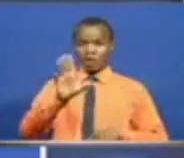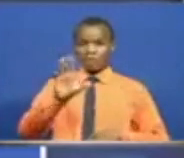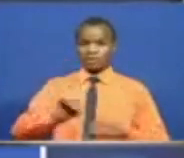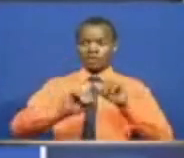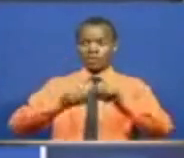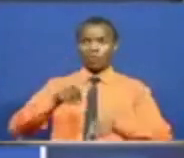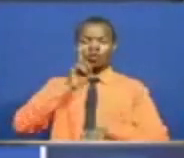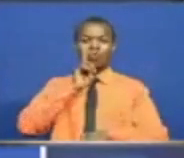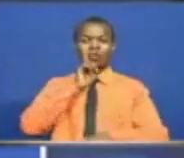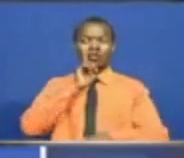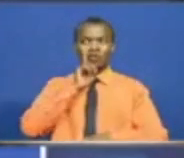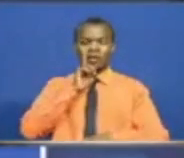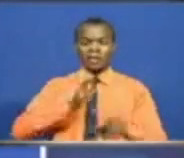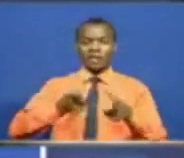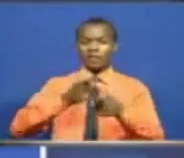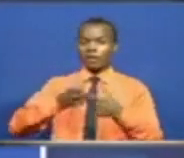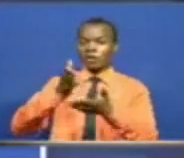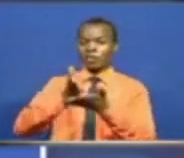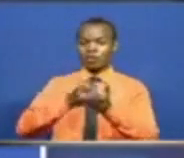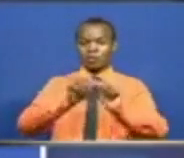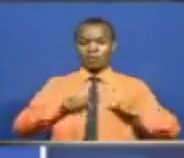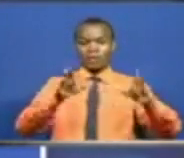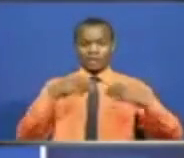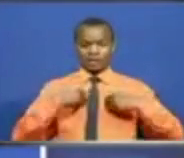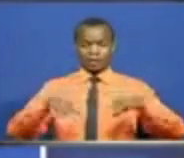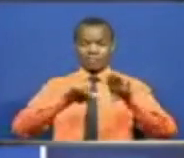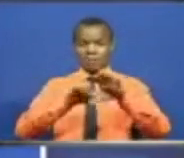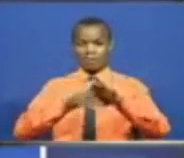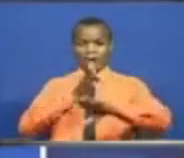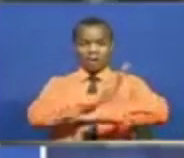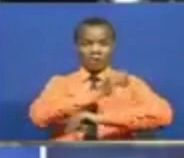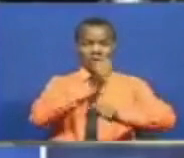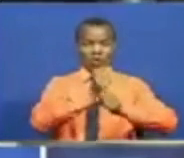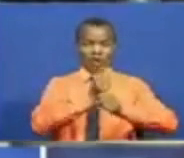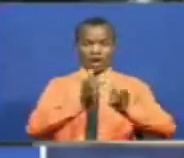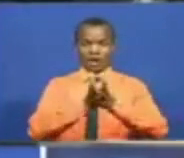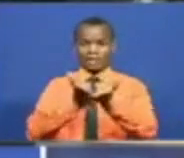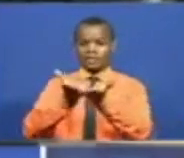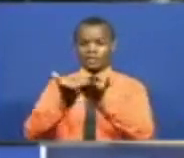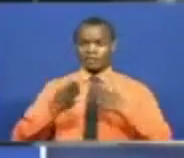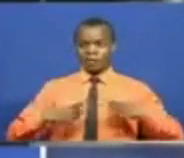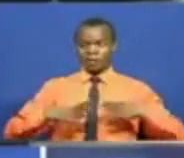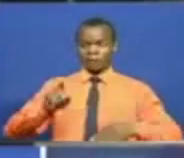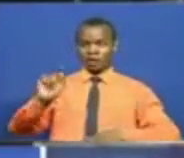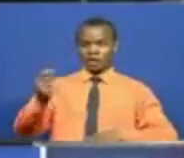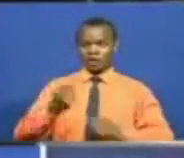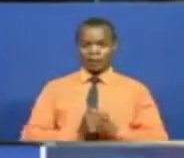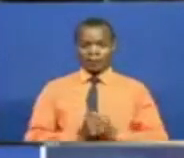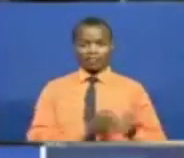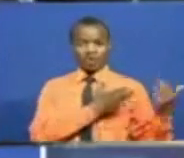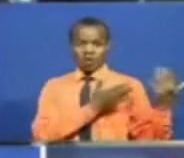early as possible so that we can allow our members to go back to work and serve Kenyans. Matumaini haya ya